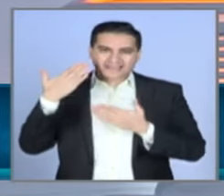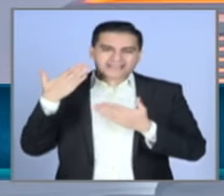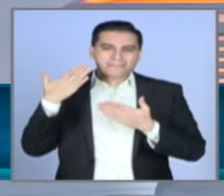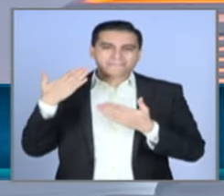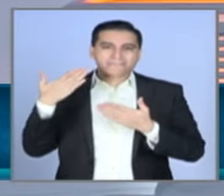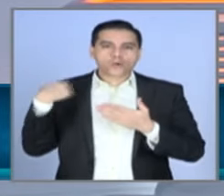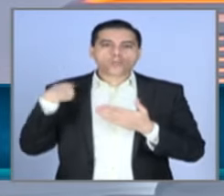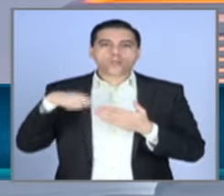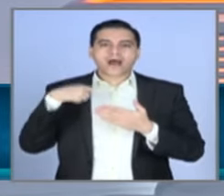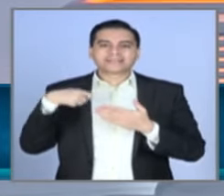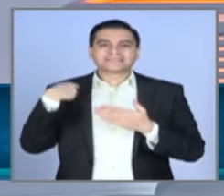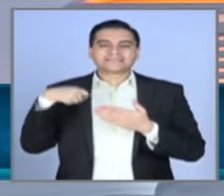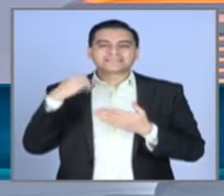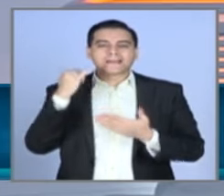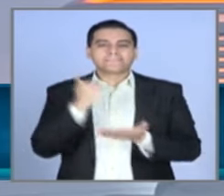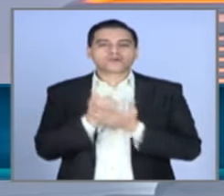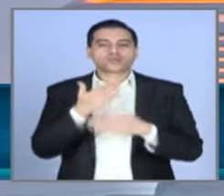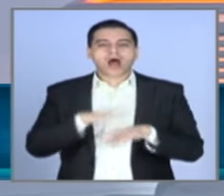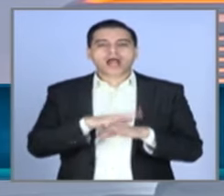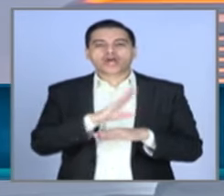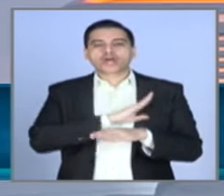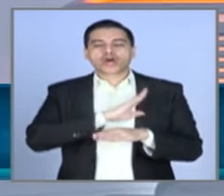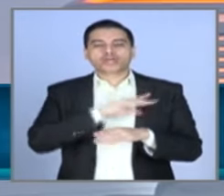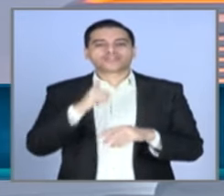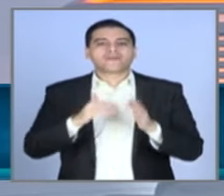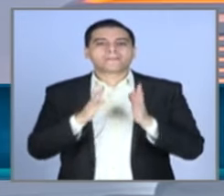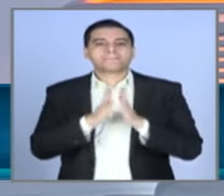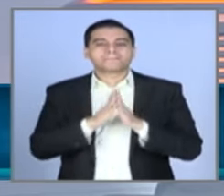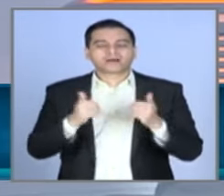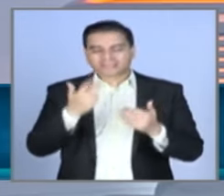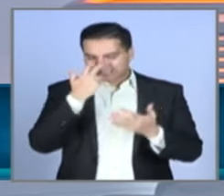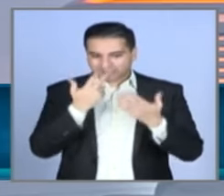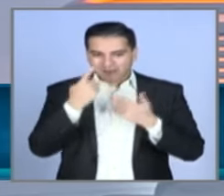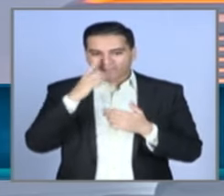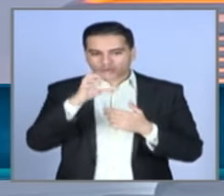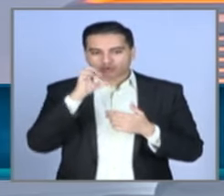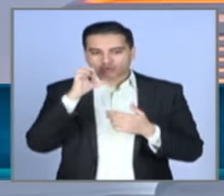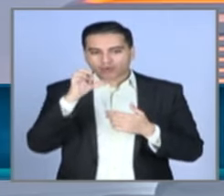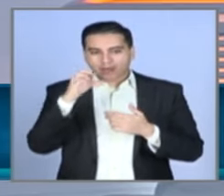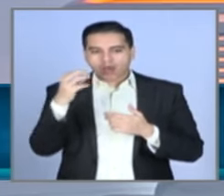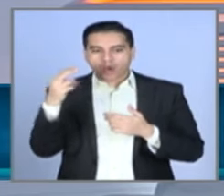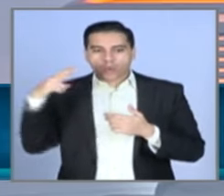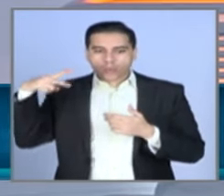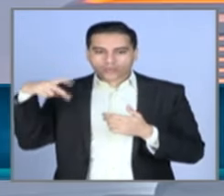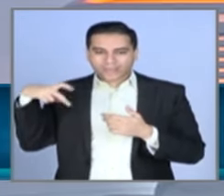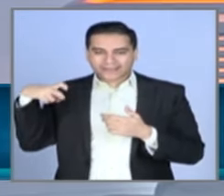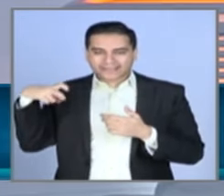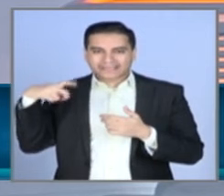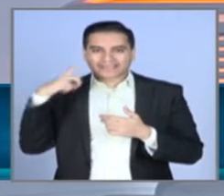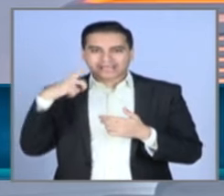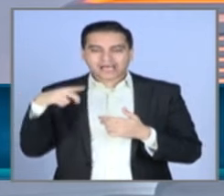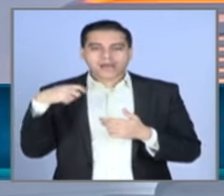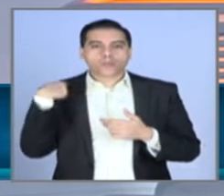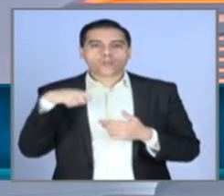وكان وزير للدفاع للقوات المسلحة سنة 1980.